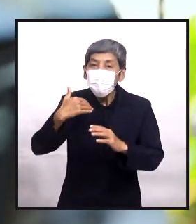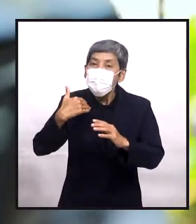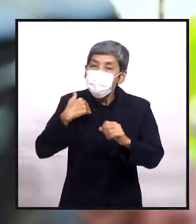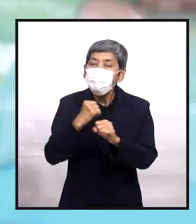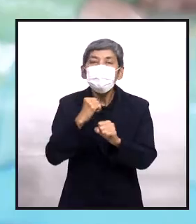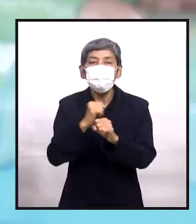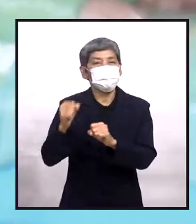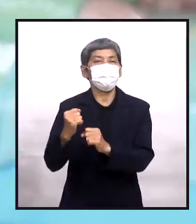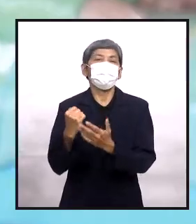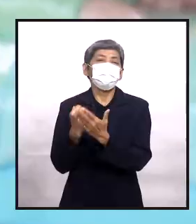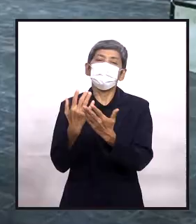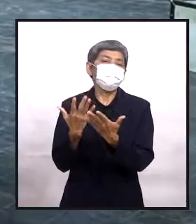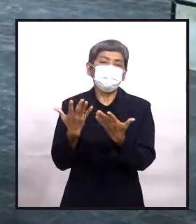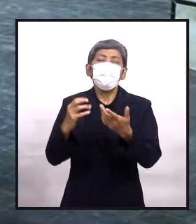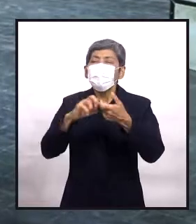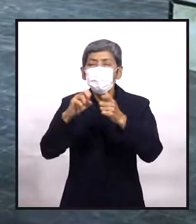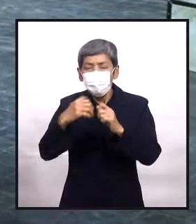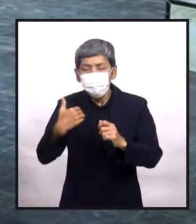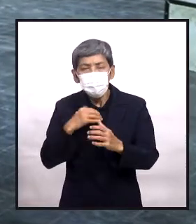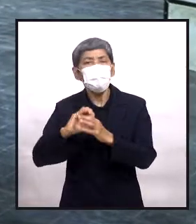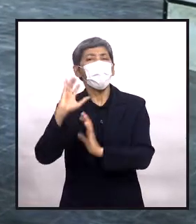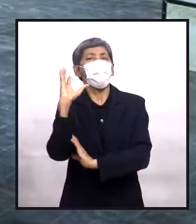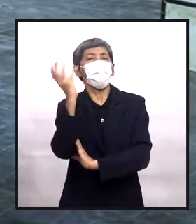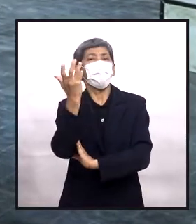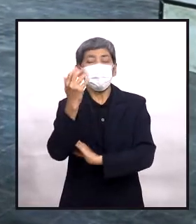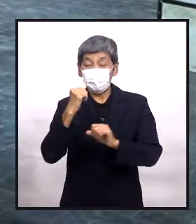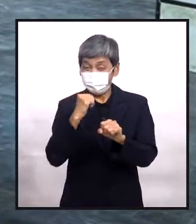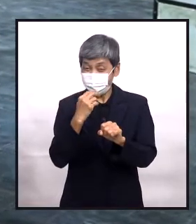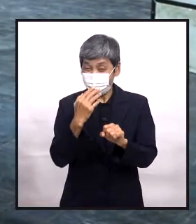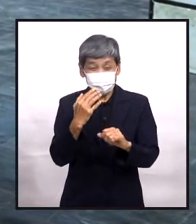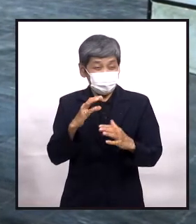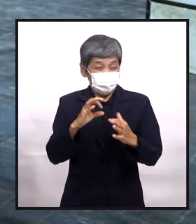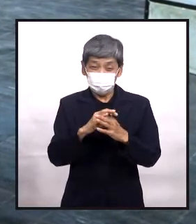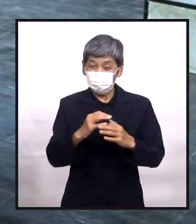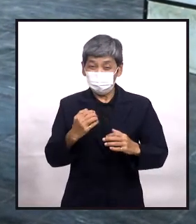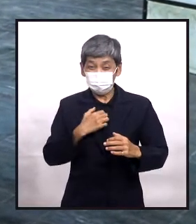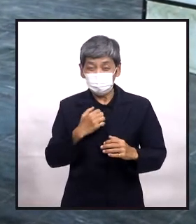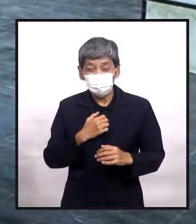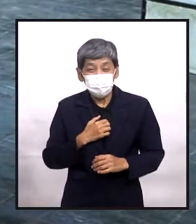เพราะเหมือนกับธุรกิจนั้นทำลายโลกเนี่ยมันเป็นเมกะเทรนด์ของโลกมันไม่ใช่เรื่องของแบบ